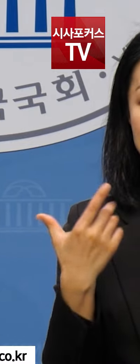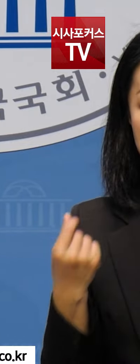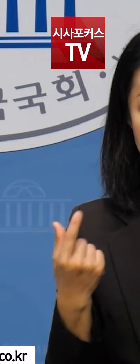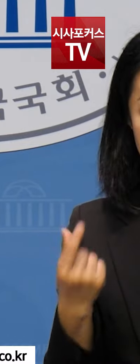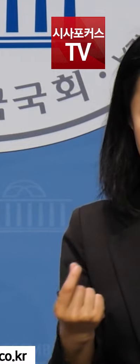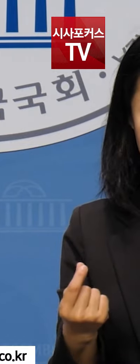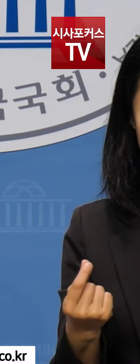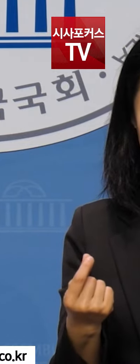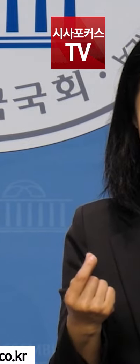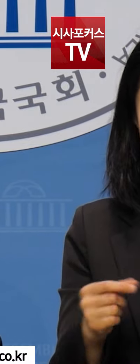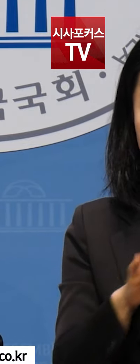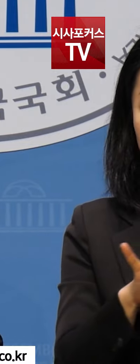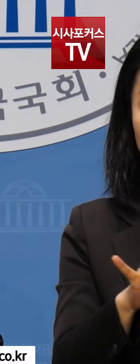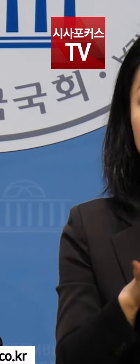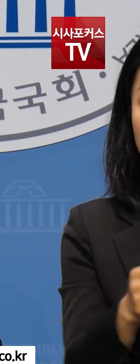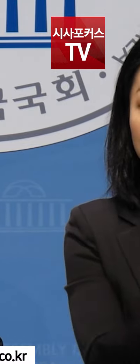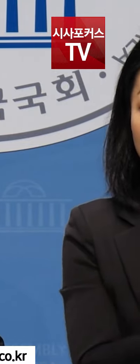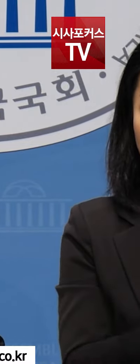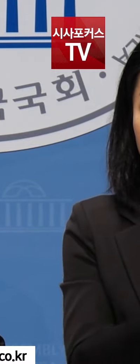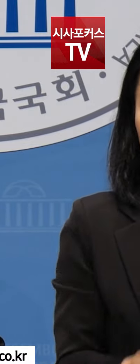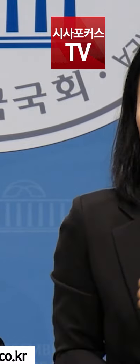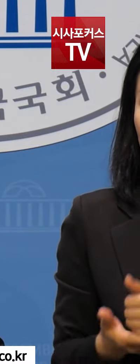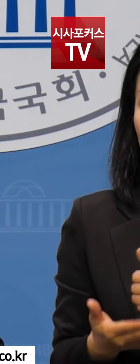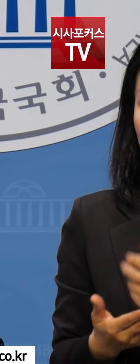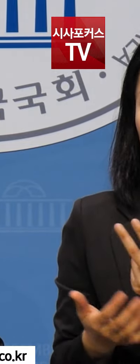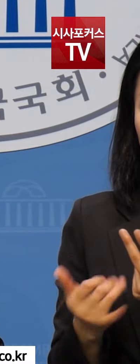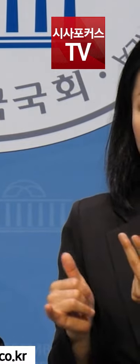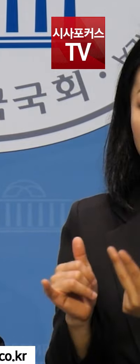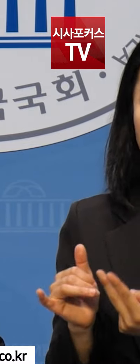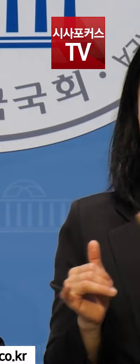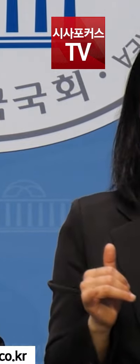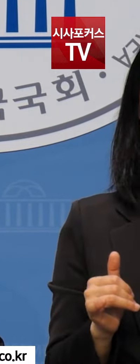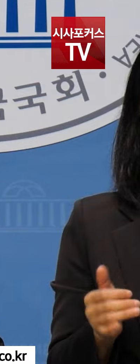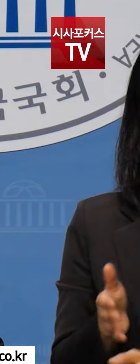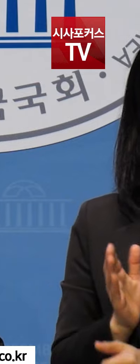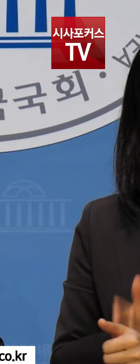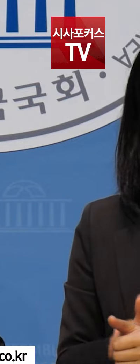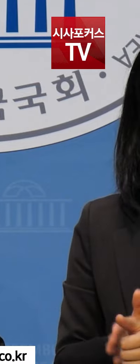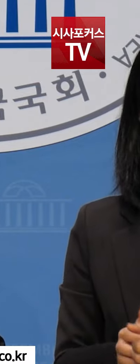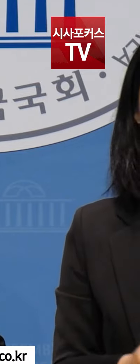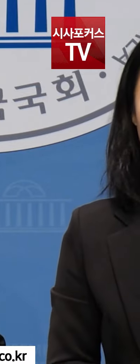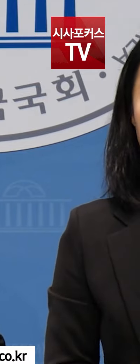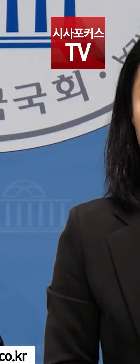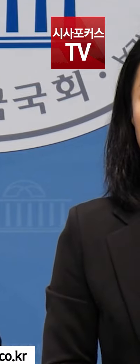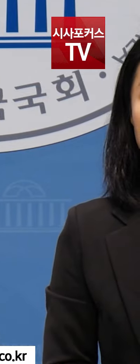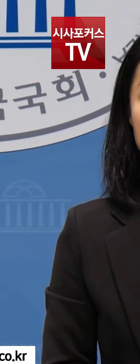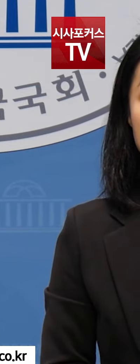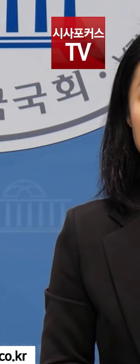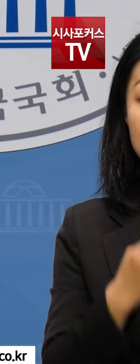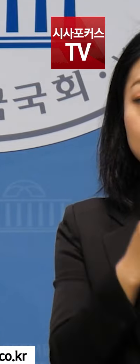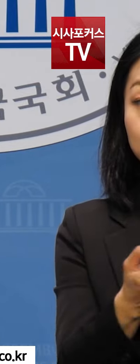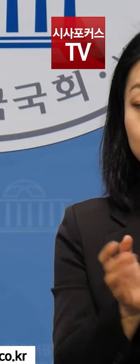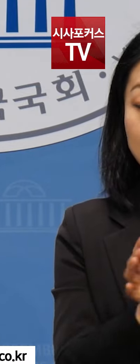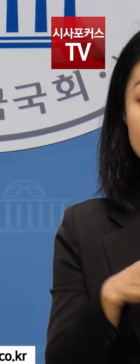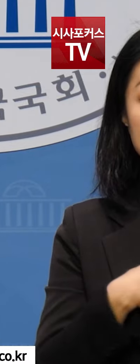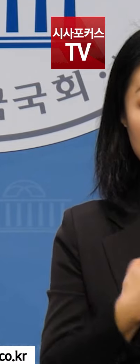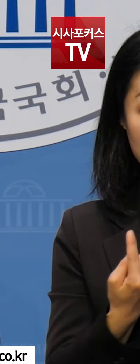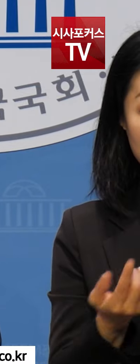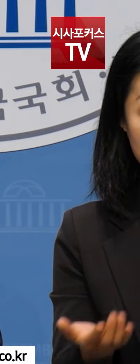제1야당답게 방통위원 추천 책무부터 이행해 주십시오. 물론 민주당